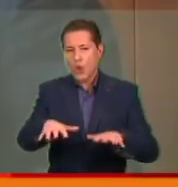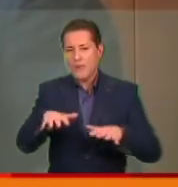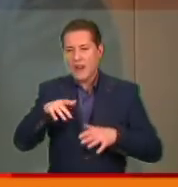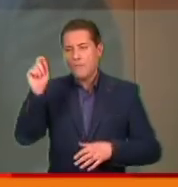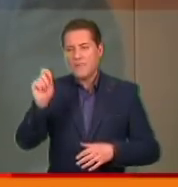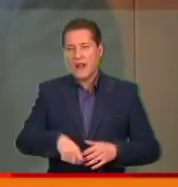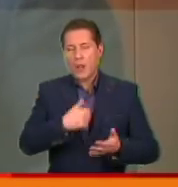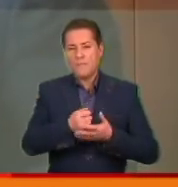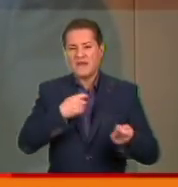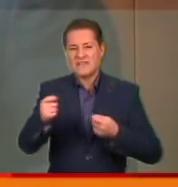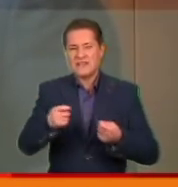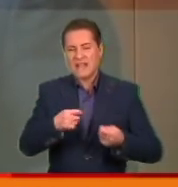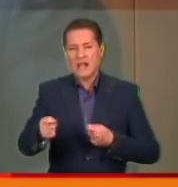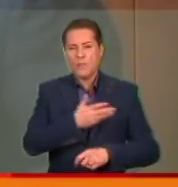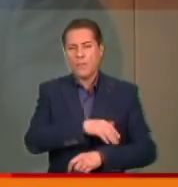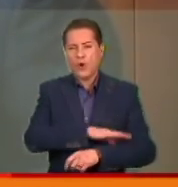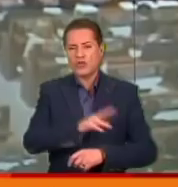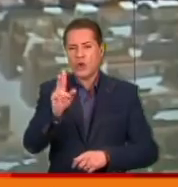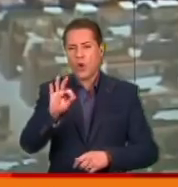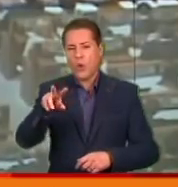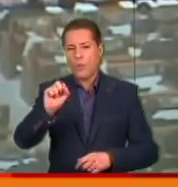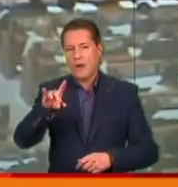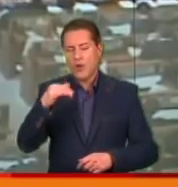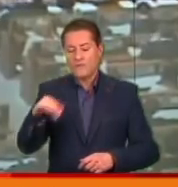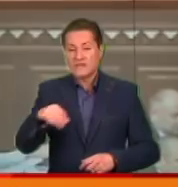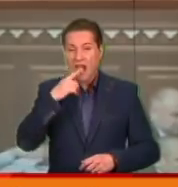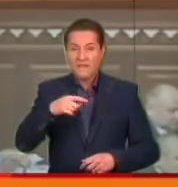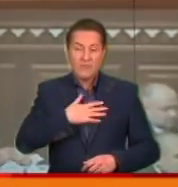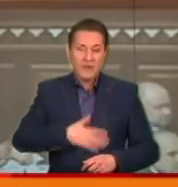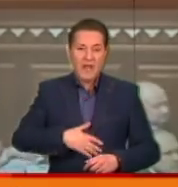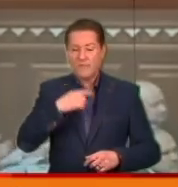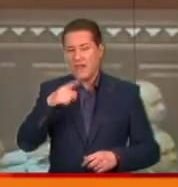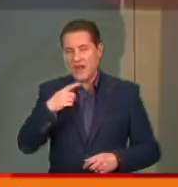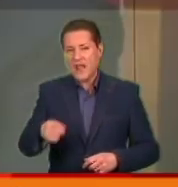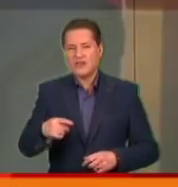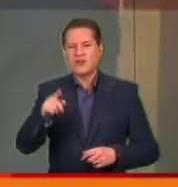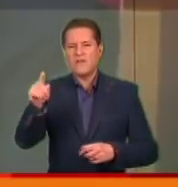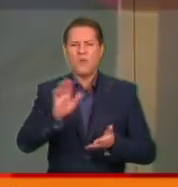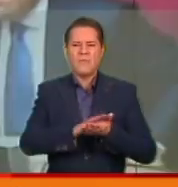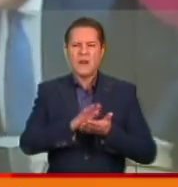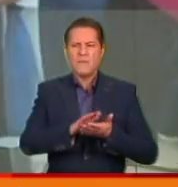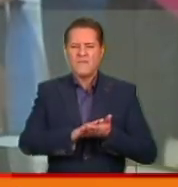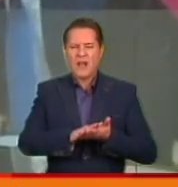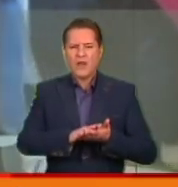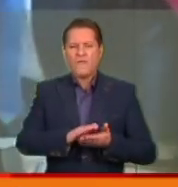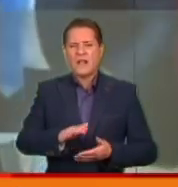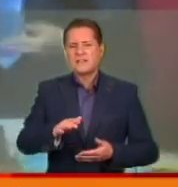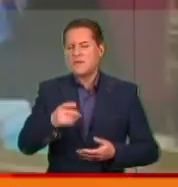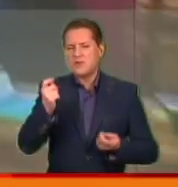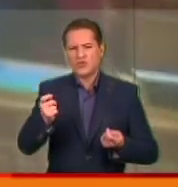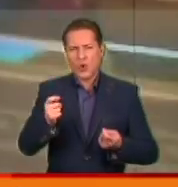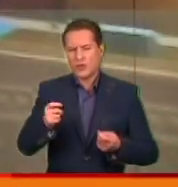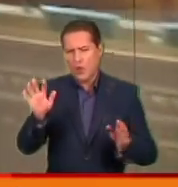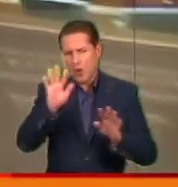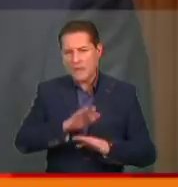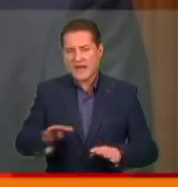Польщі, тоді це був Броніслав Комаровський. Він говорив приємні речі, його постійно перебивали оваціями. Жодної хмаринки на